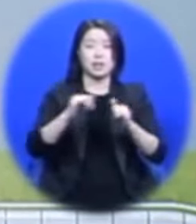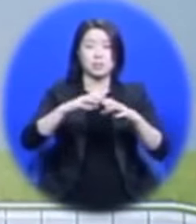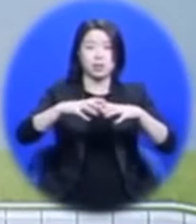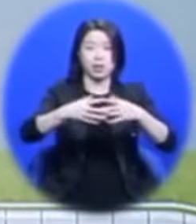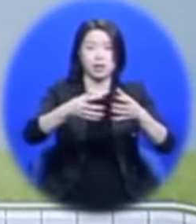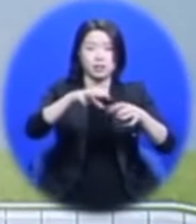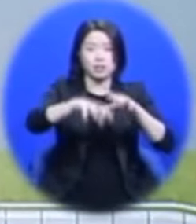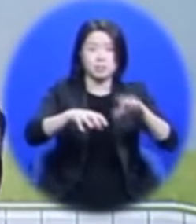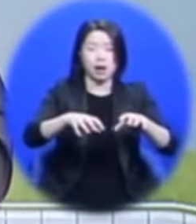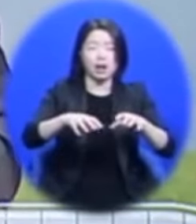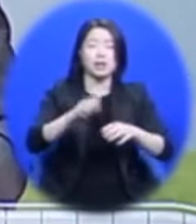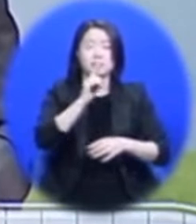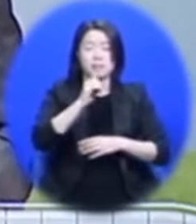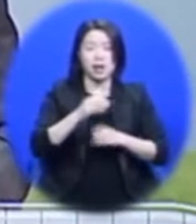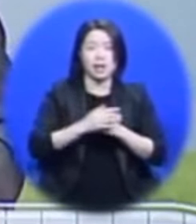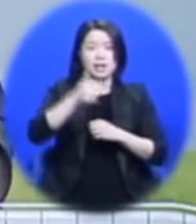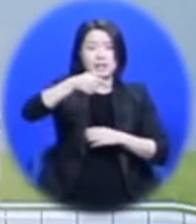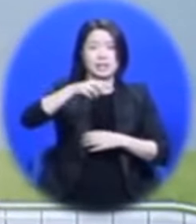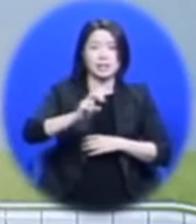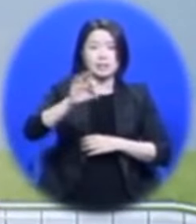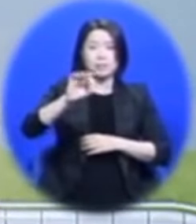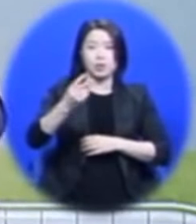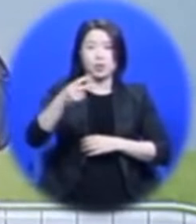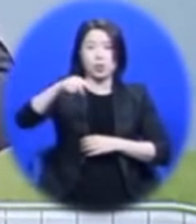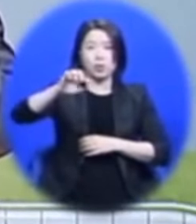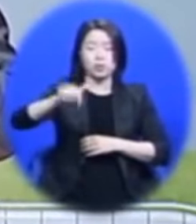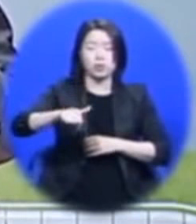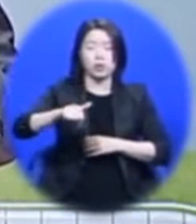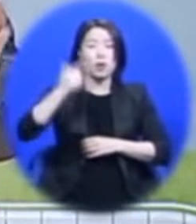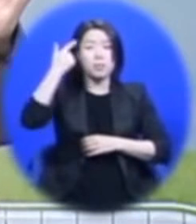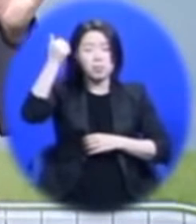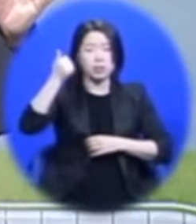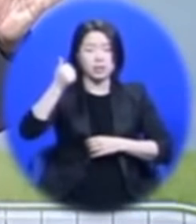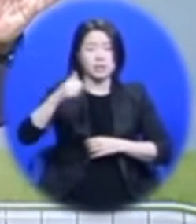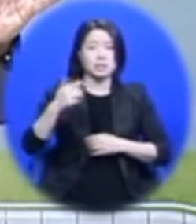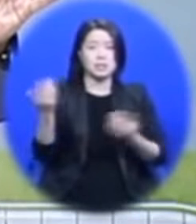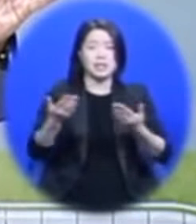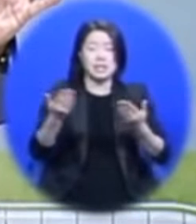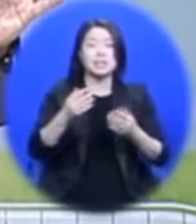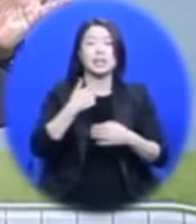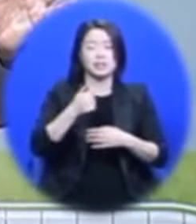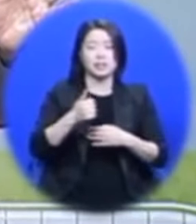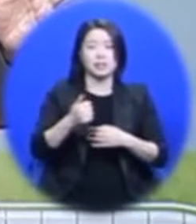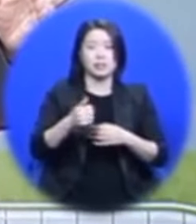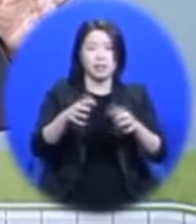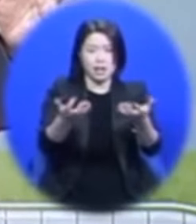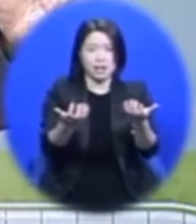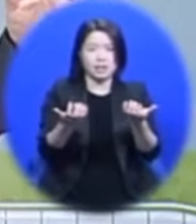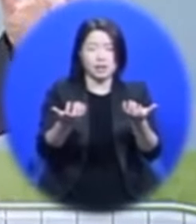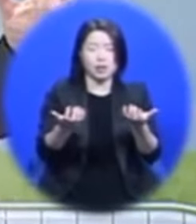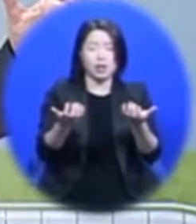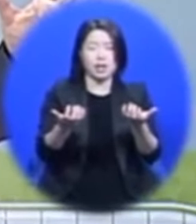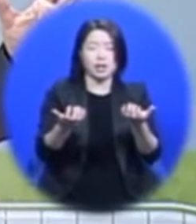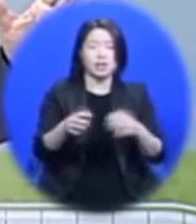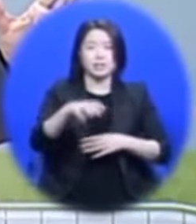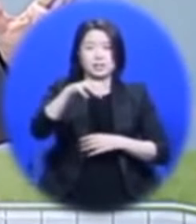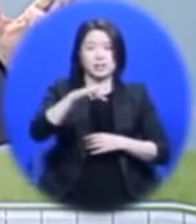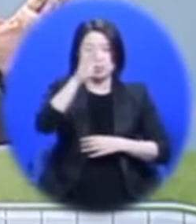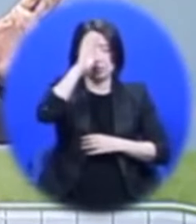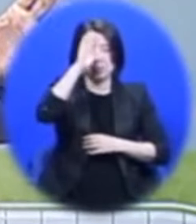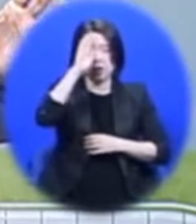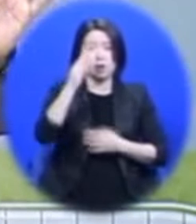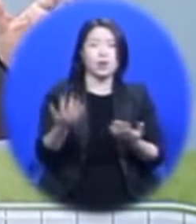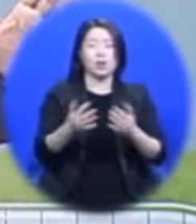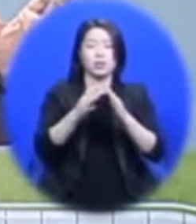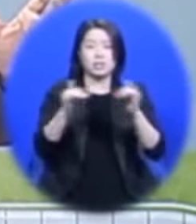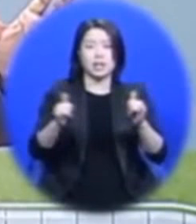하셨습니다. 김요성 목사님이란 분이 목회하셨던 나환자 그 한센시병